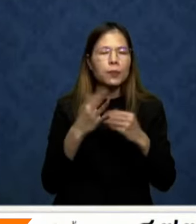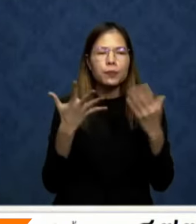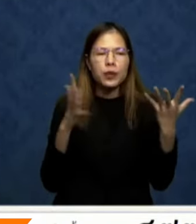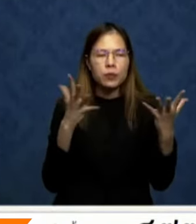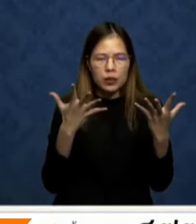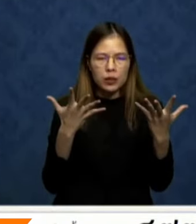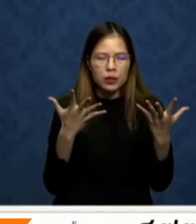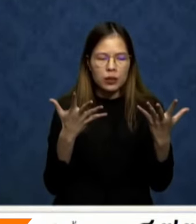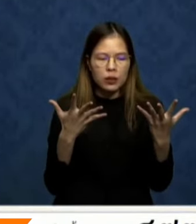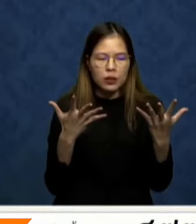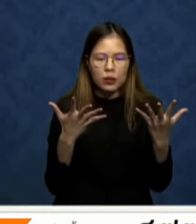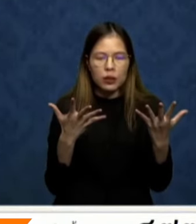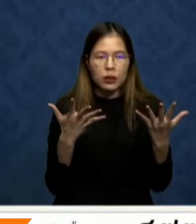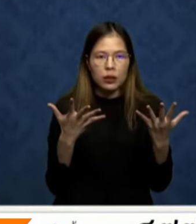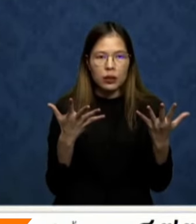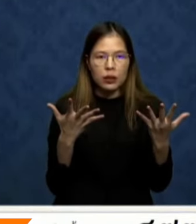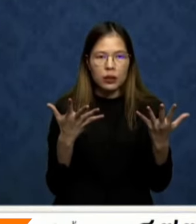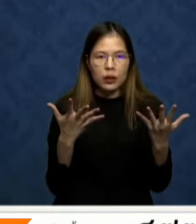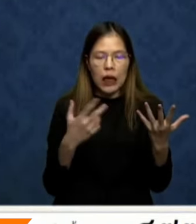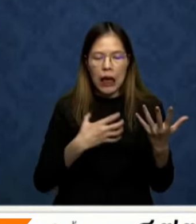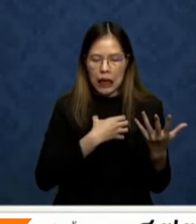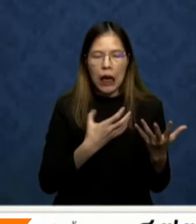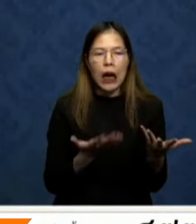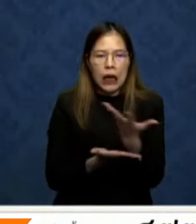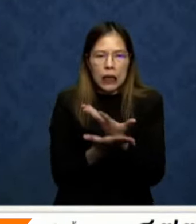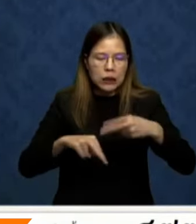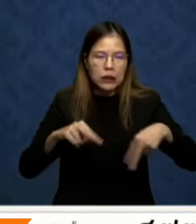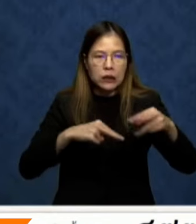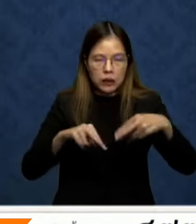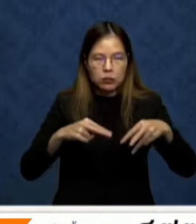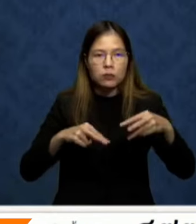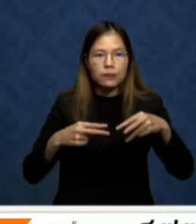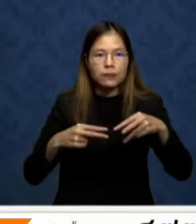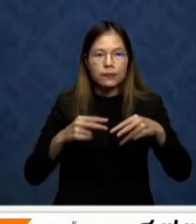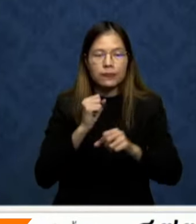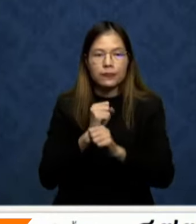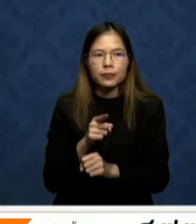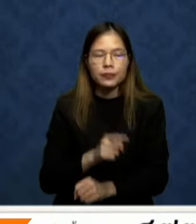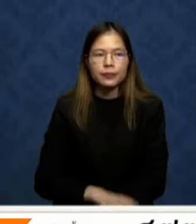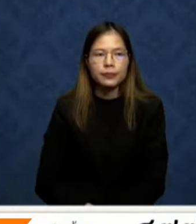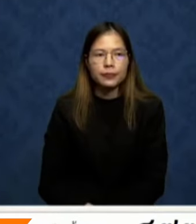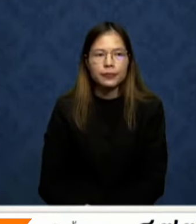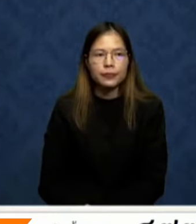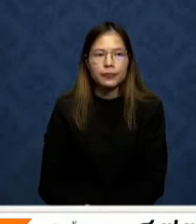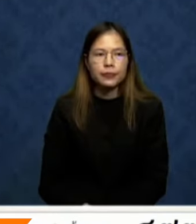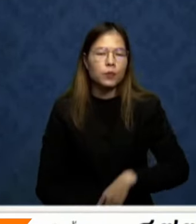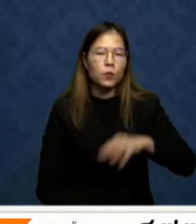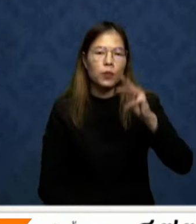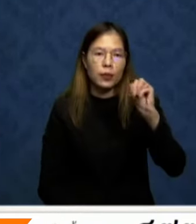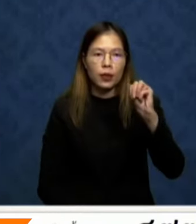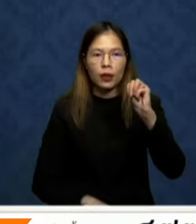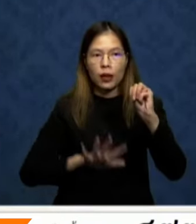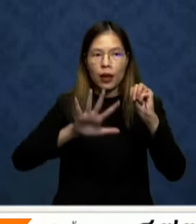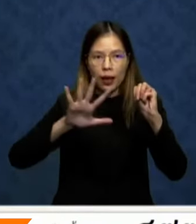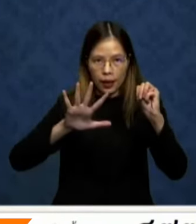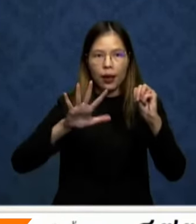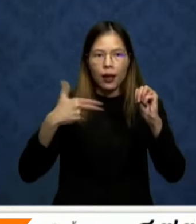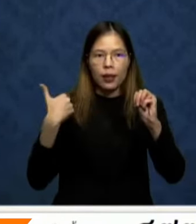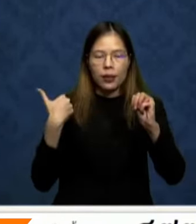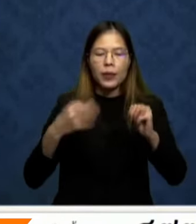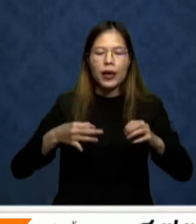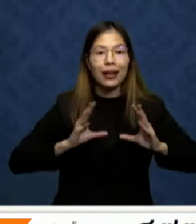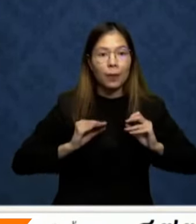ากให้ท่านพิจารณานิดนึงนะครับว่าในส่วนที่เป็นมาตรา5ซึ่งเดี๋ยวคงจะมีการลงม